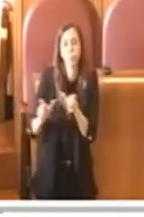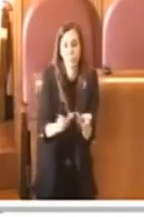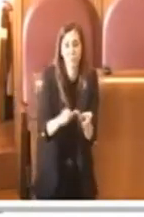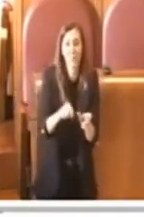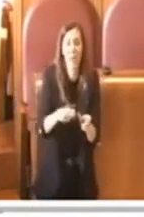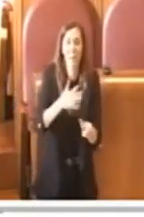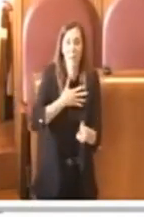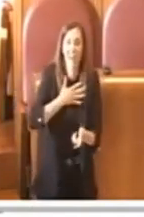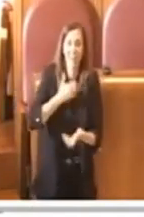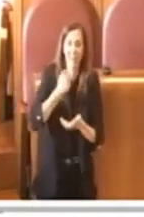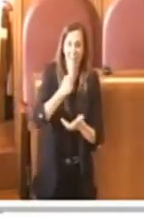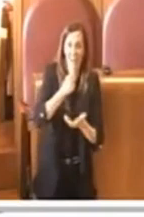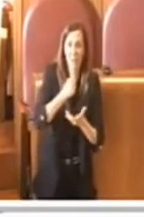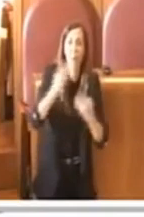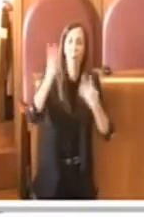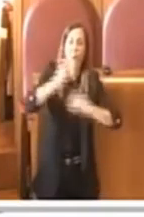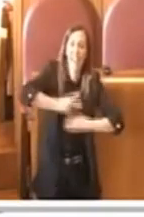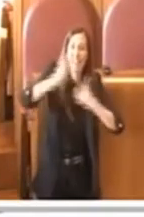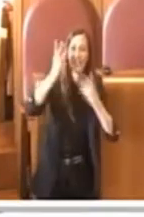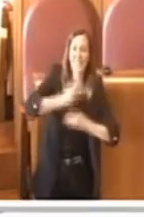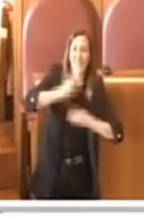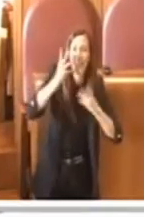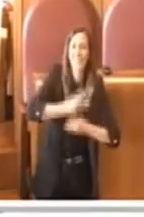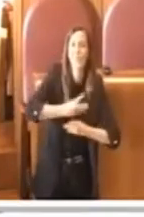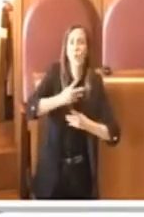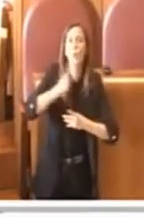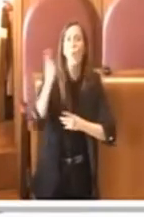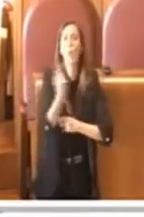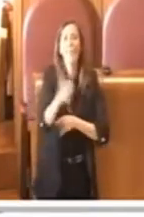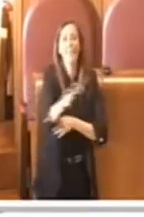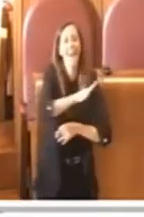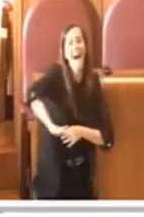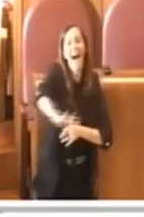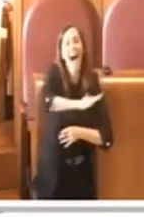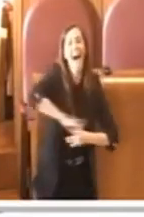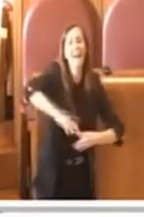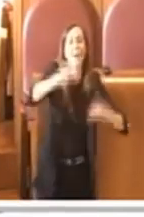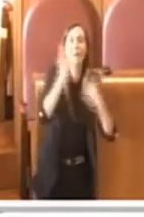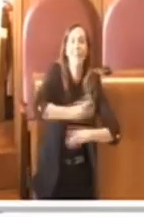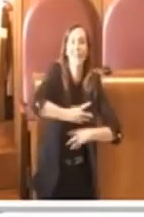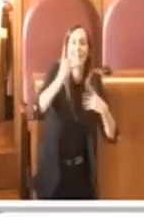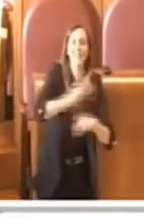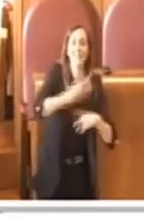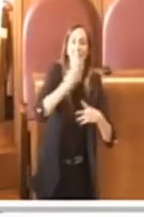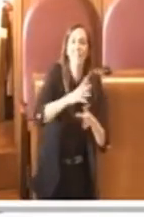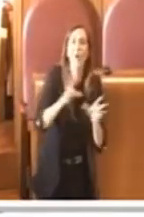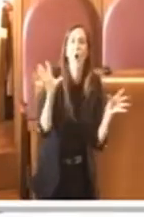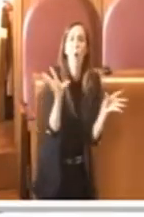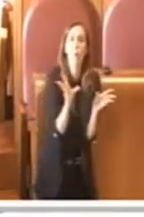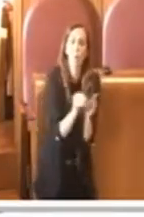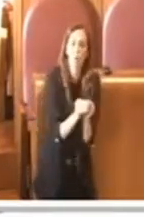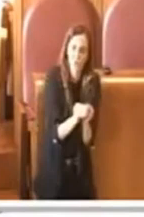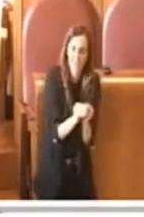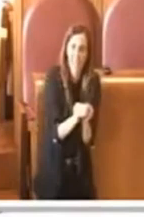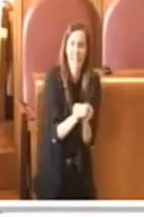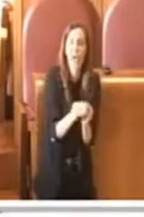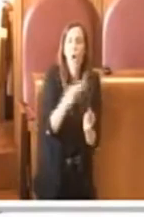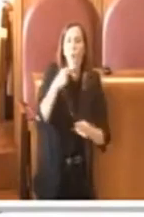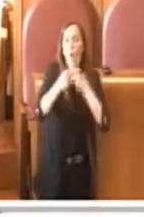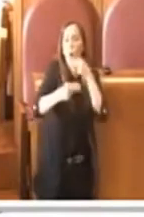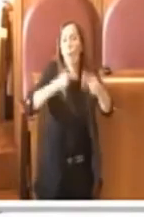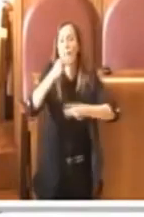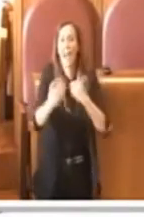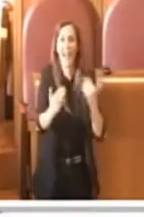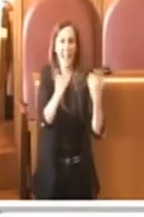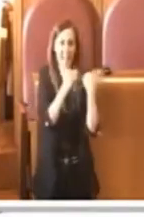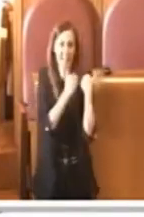quindi una organizzazione in un'unica area organizzativa omogenea, di nominare dei responsabili per